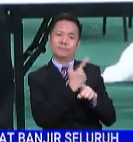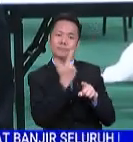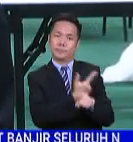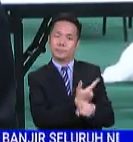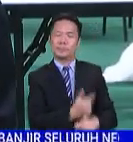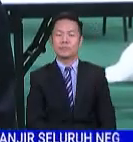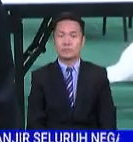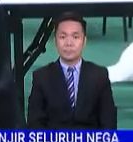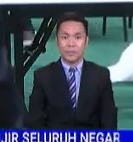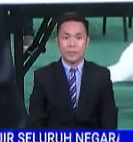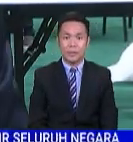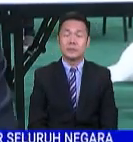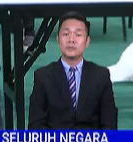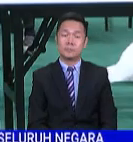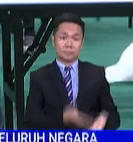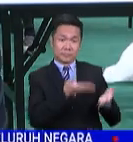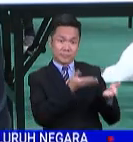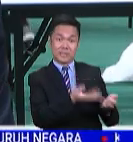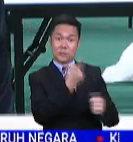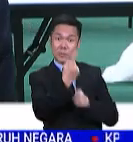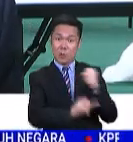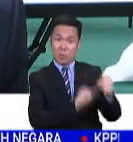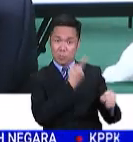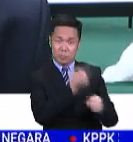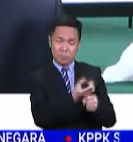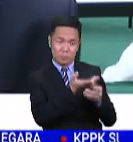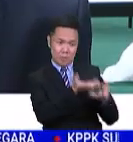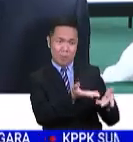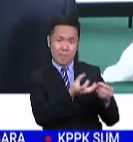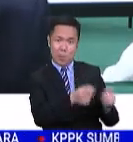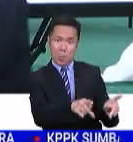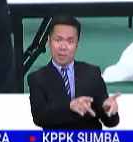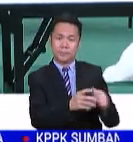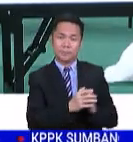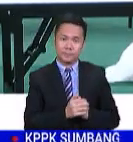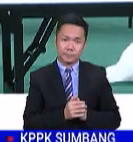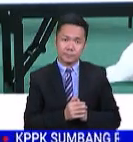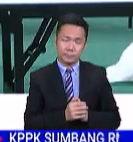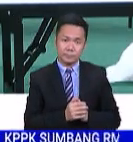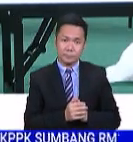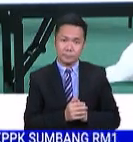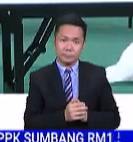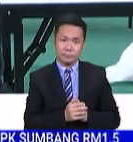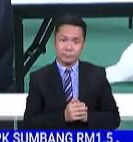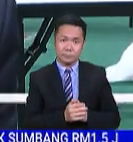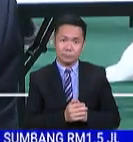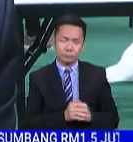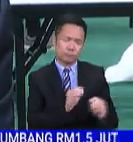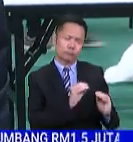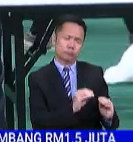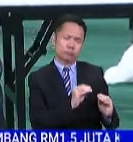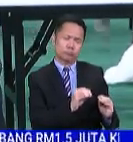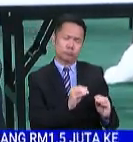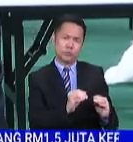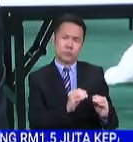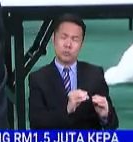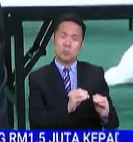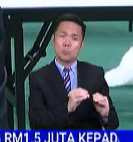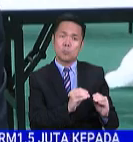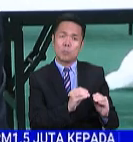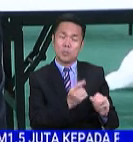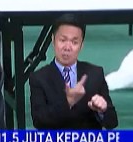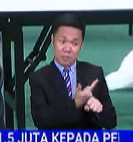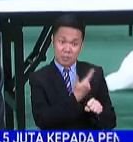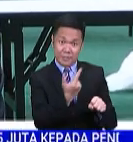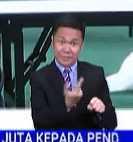Saya dah bagi peluang jurulatih kita selama setahun dan untuk mereka menunjukkan at least satu jurulatih